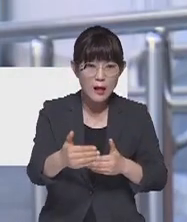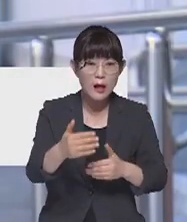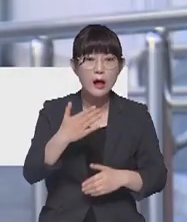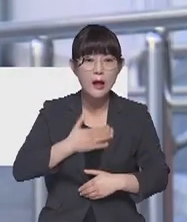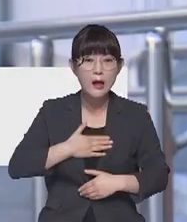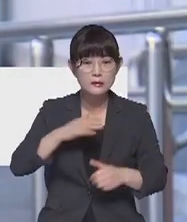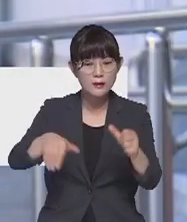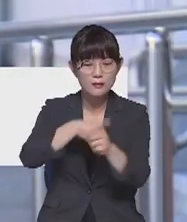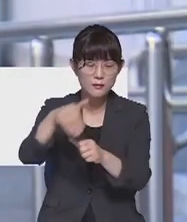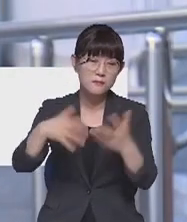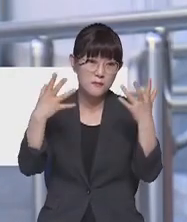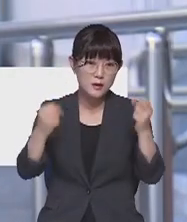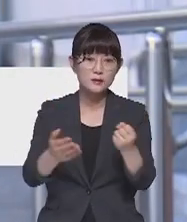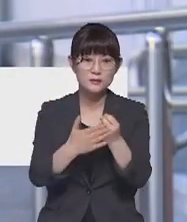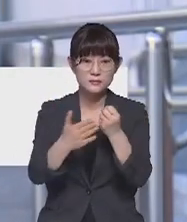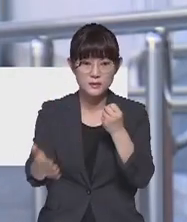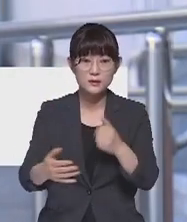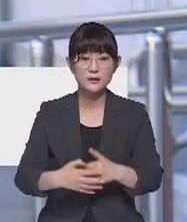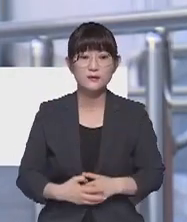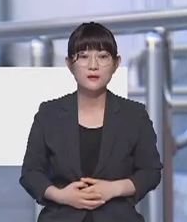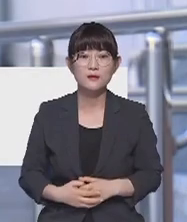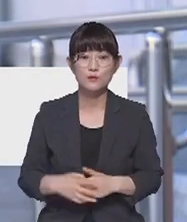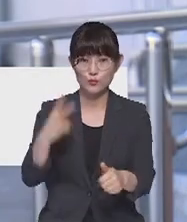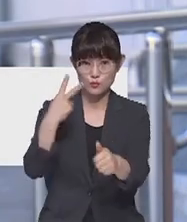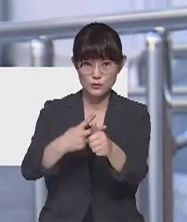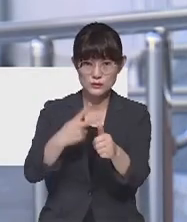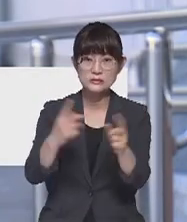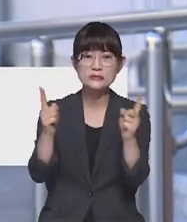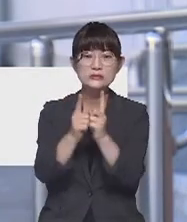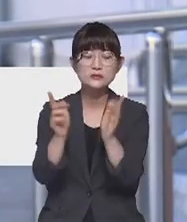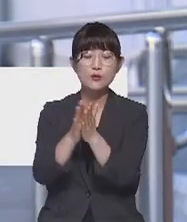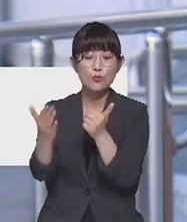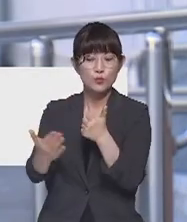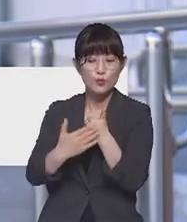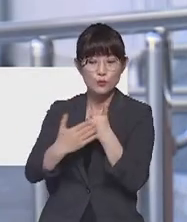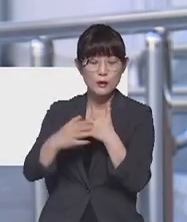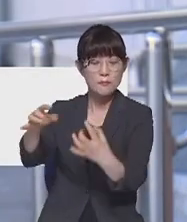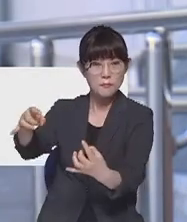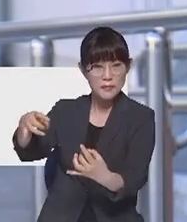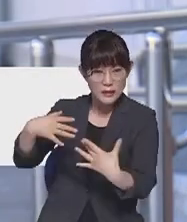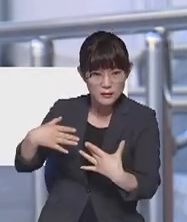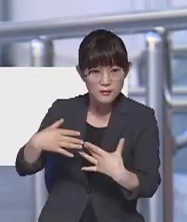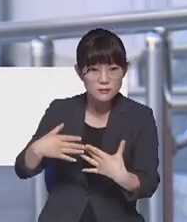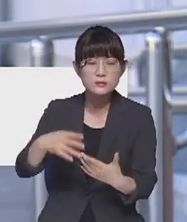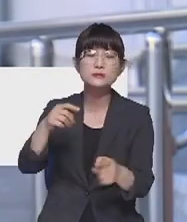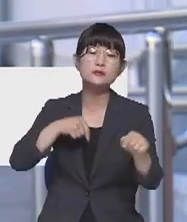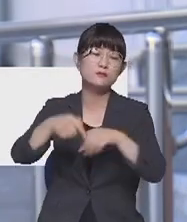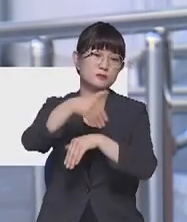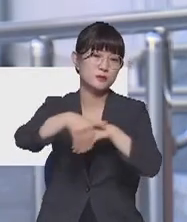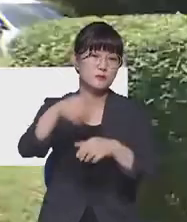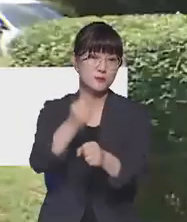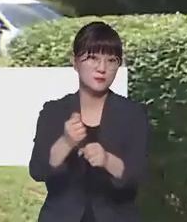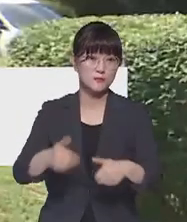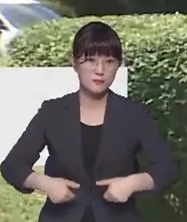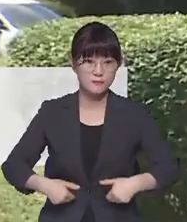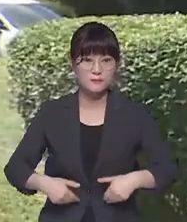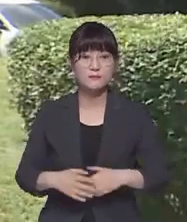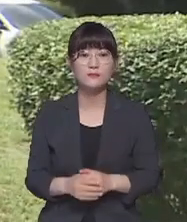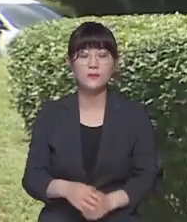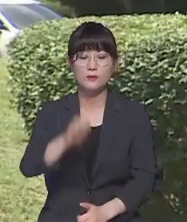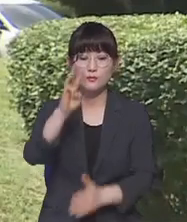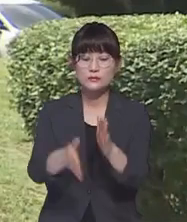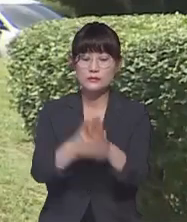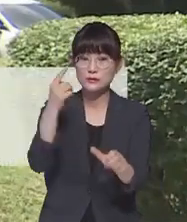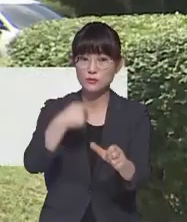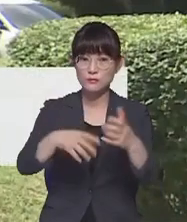이런 것들에 대해서 조금 더 교사들에게 피부로 와닿을 수 있도록 정말 딱 와닿을 수 있는 이런 정책들을 만들어 달라.